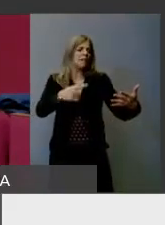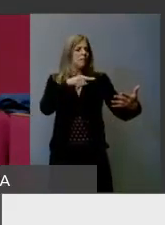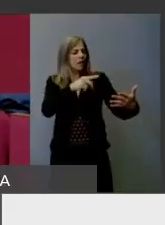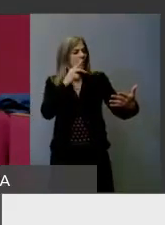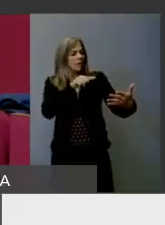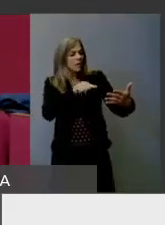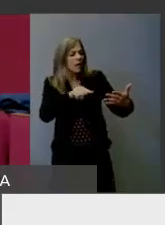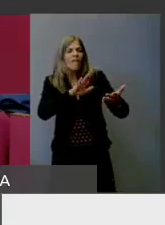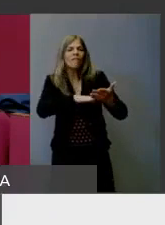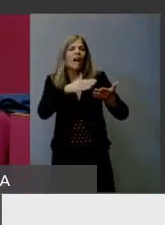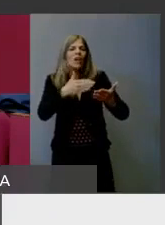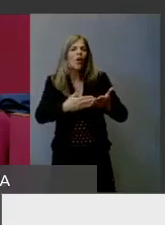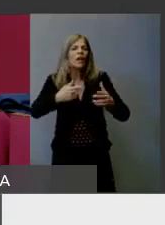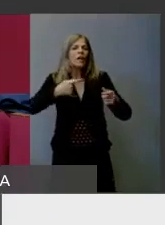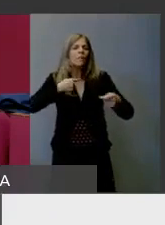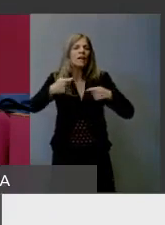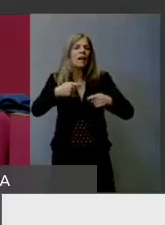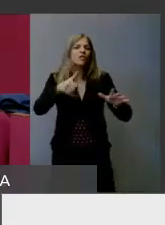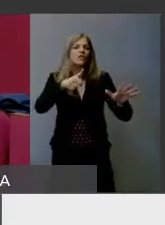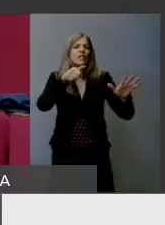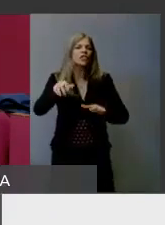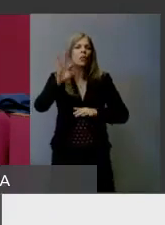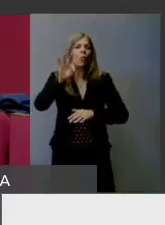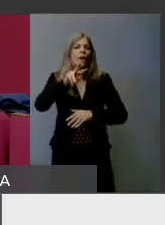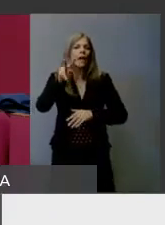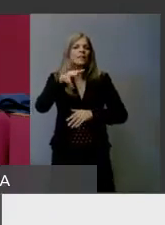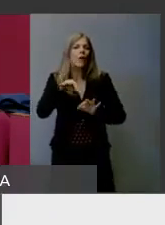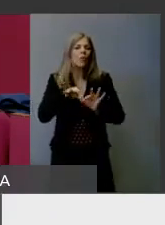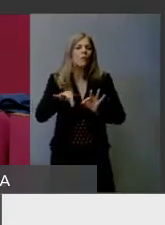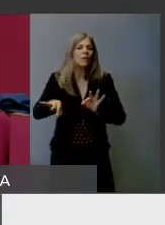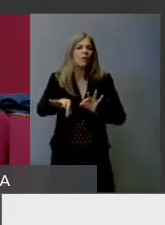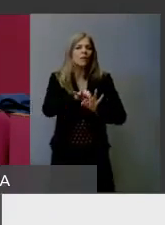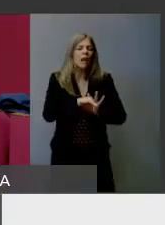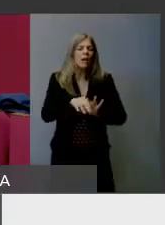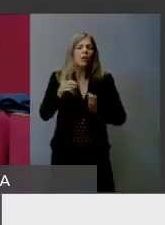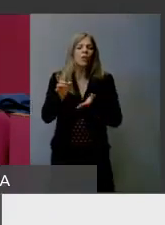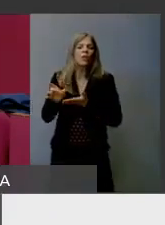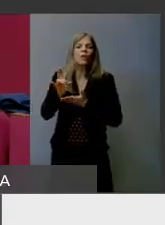mercato 640 euro a metro quadrato, indennità di esproprio